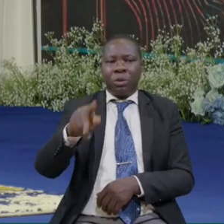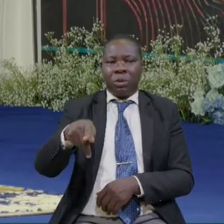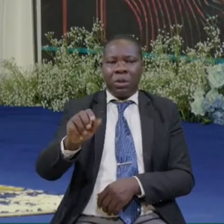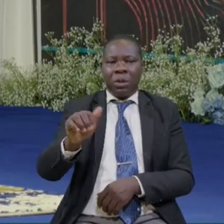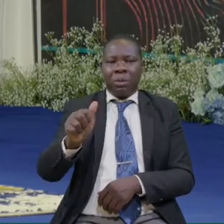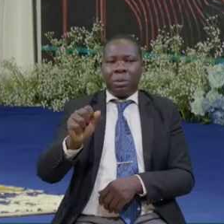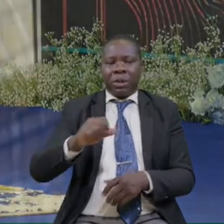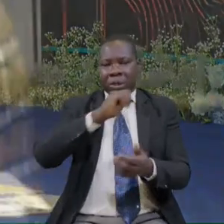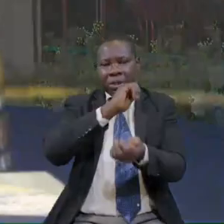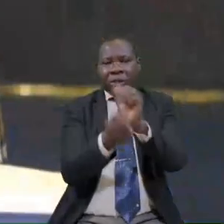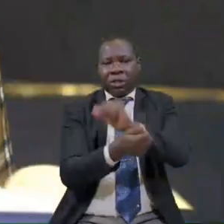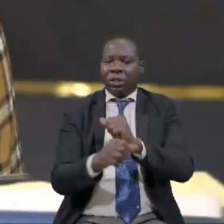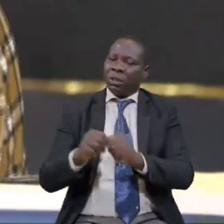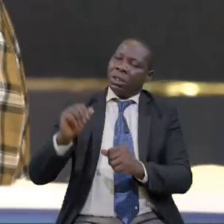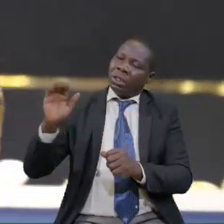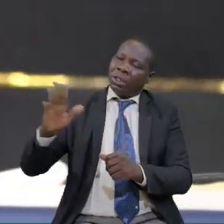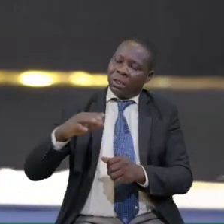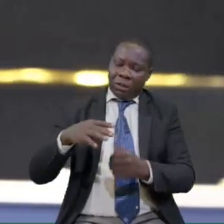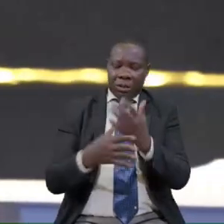Jérémie 13, 23.